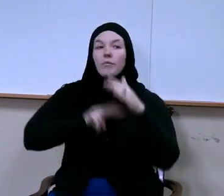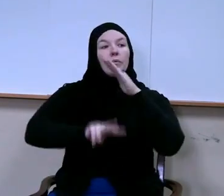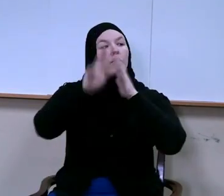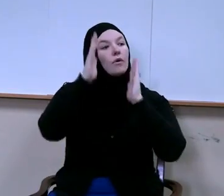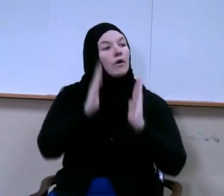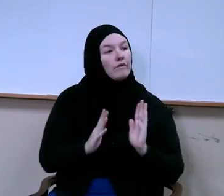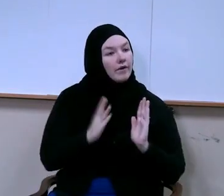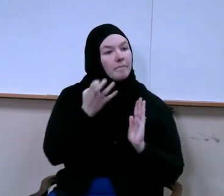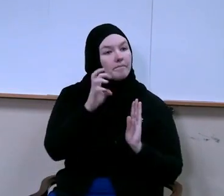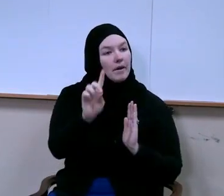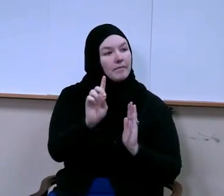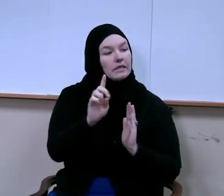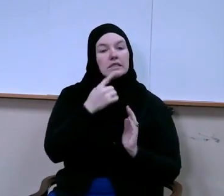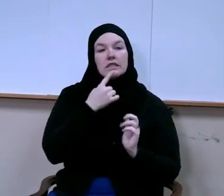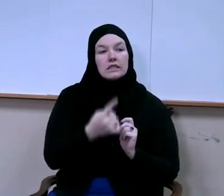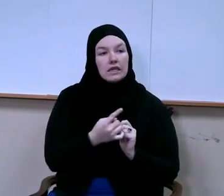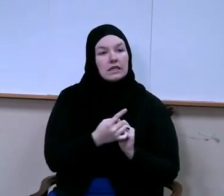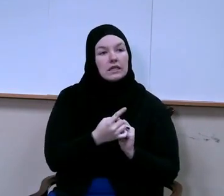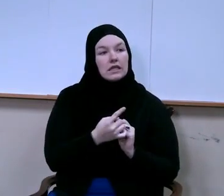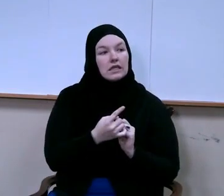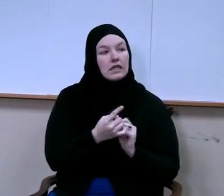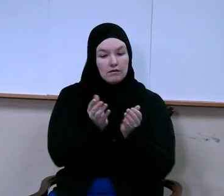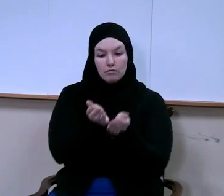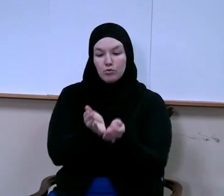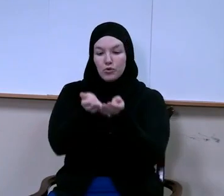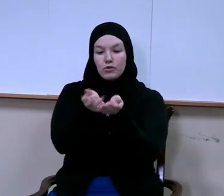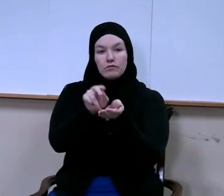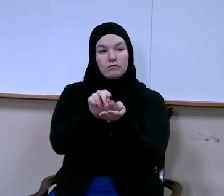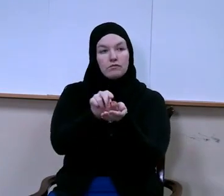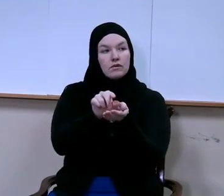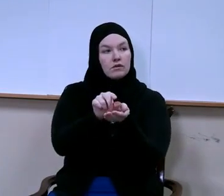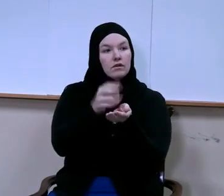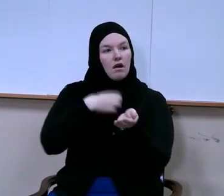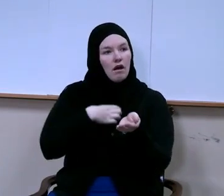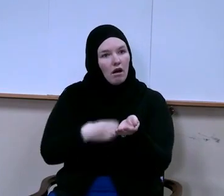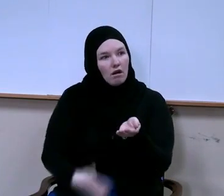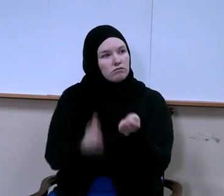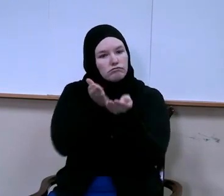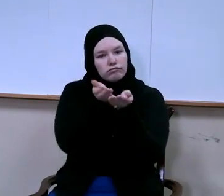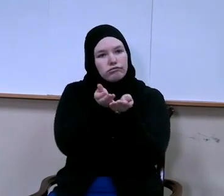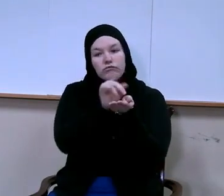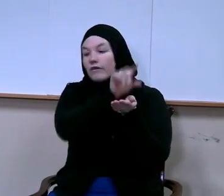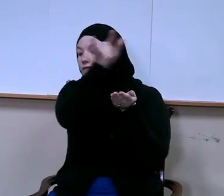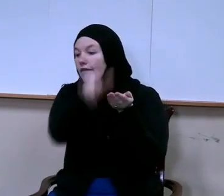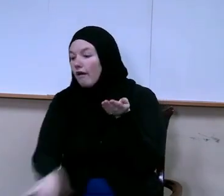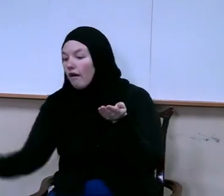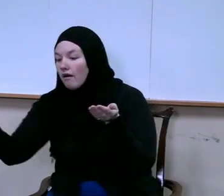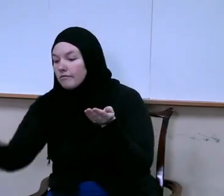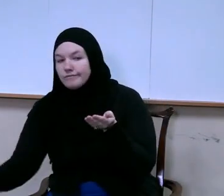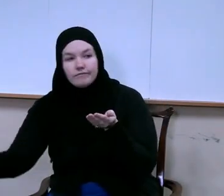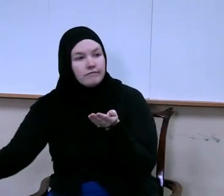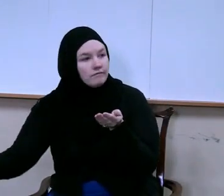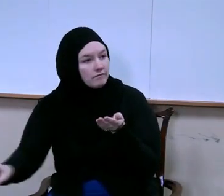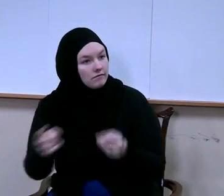The Prophet says, تغدو خماصا. They get out of their nests hungry, empty stomach.